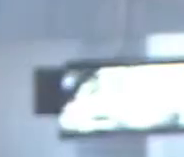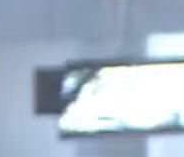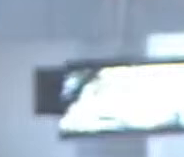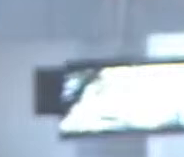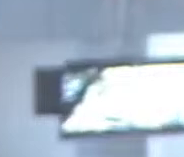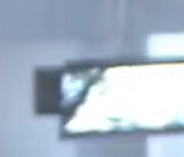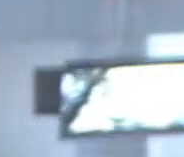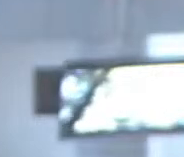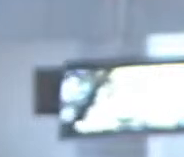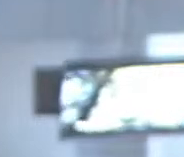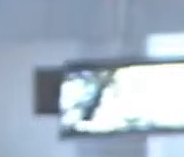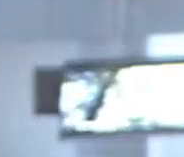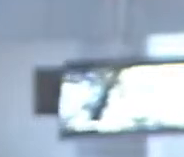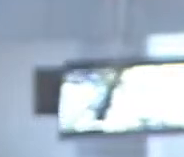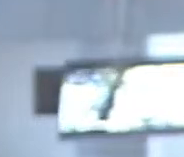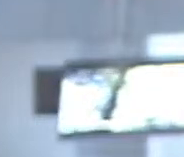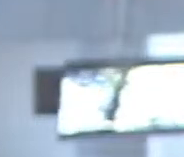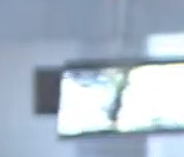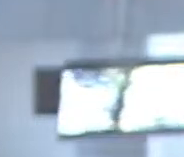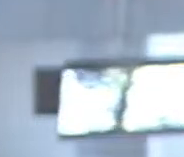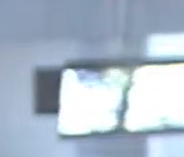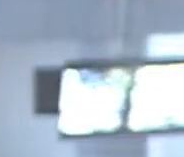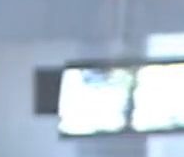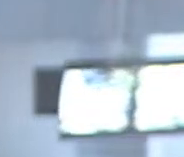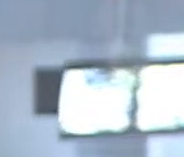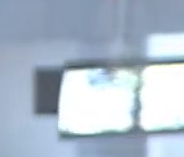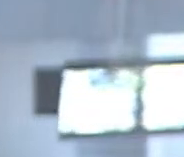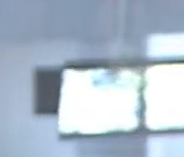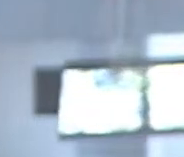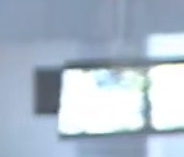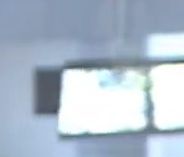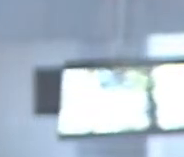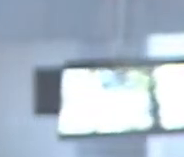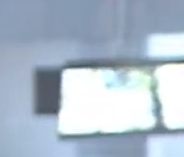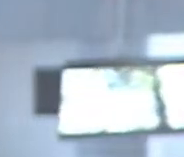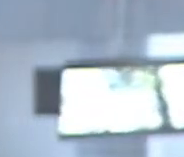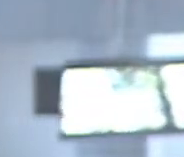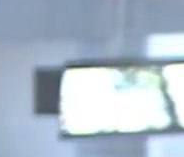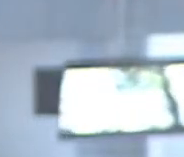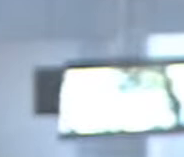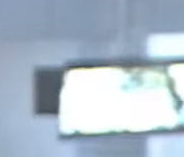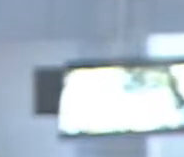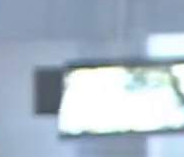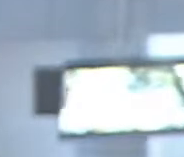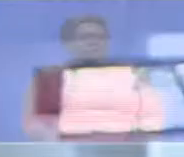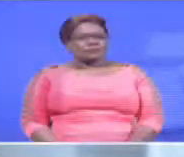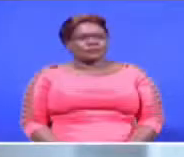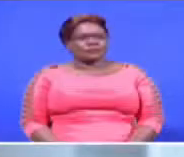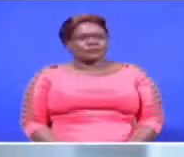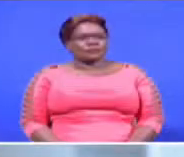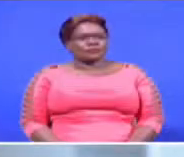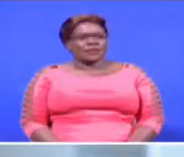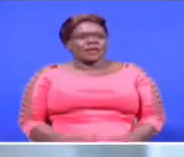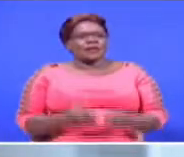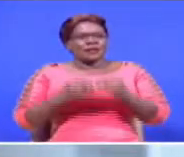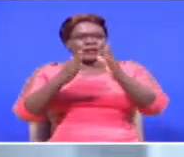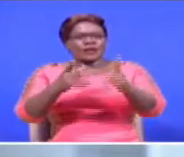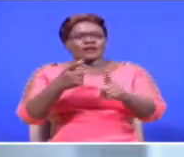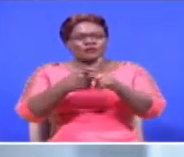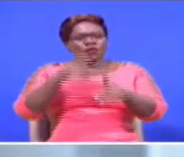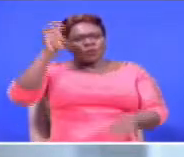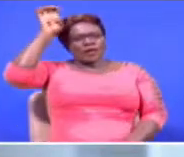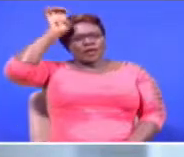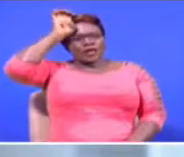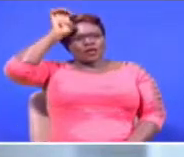Na huku sakata ya elimu inayokumba kaunti ya Uasin-Gishu katika mataifa ya Ufini na Canada ikizidi kutokota, viongozi wa kaunti